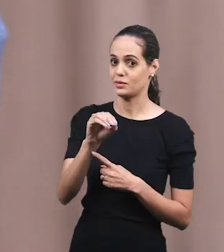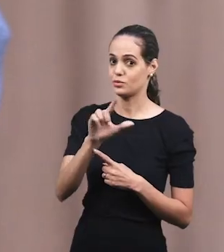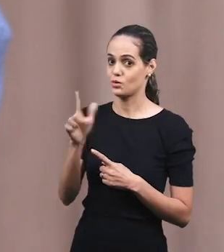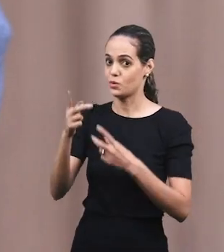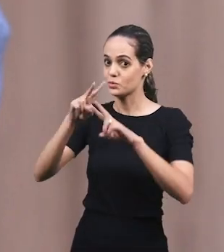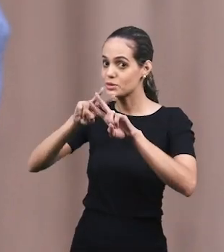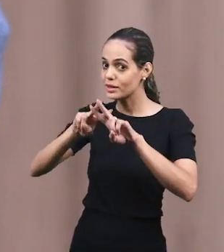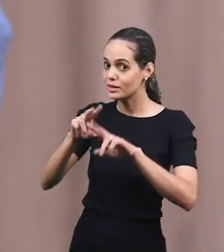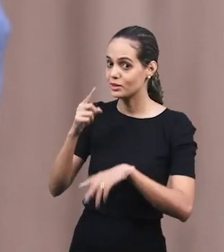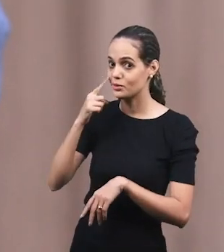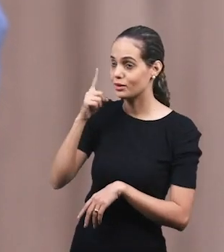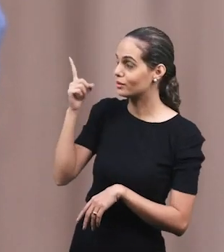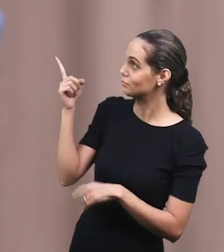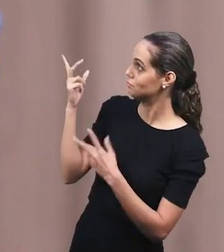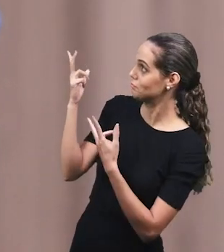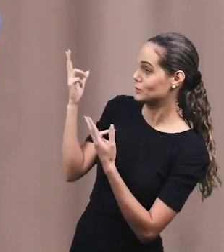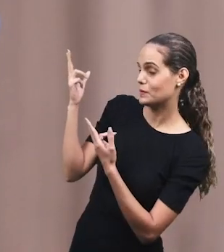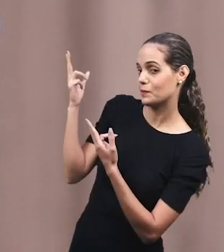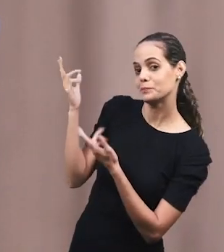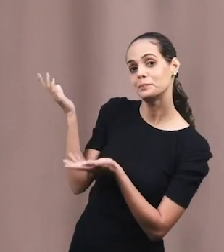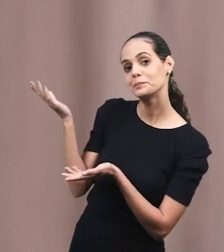Sol dièse.